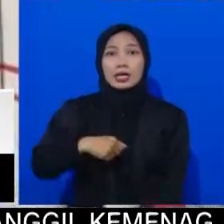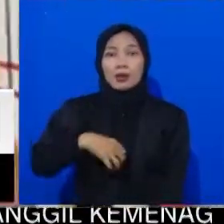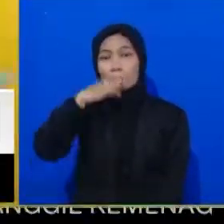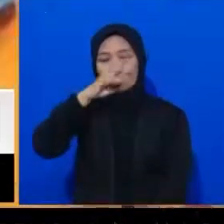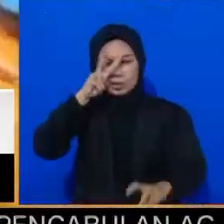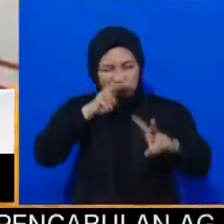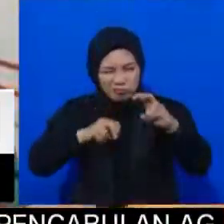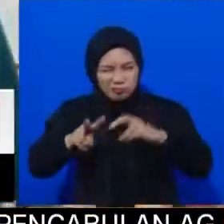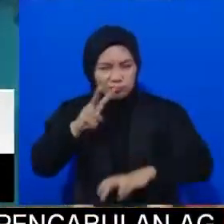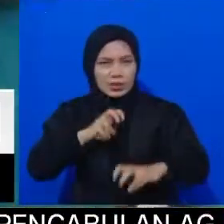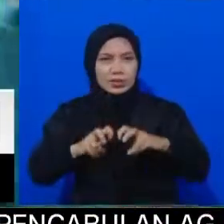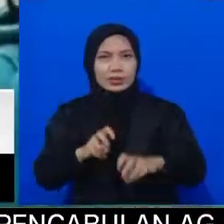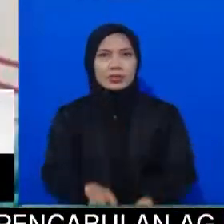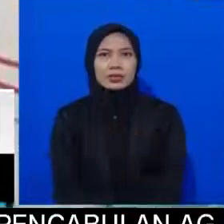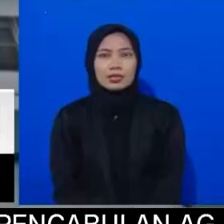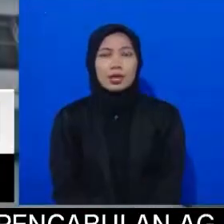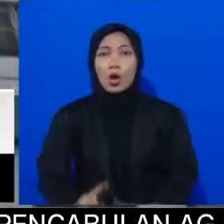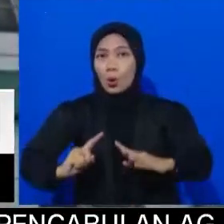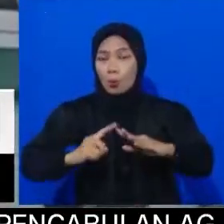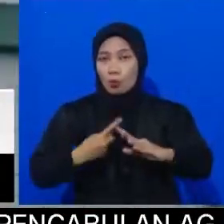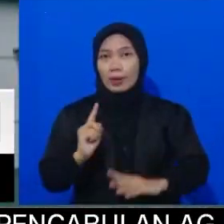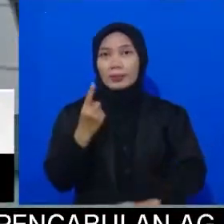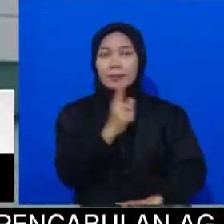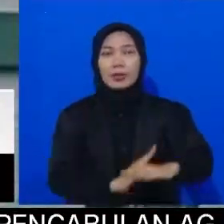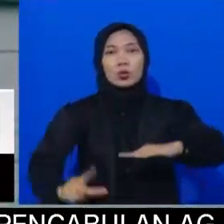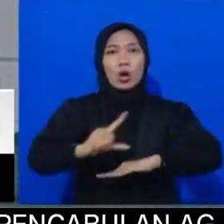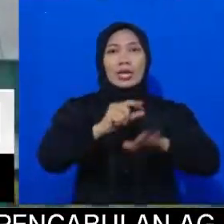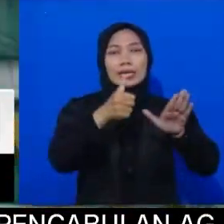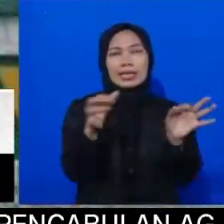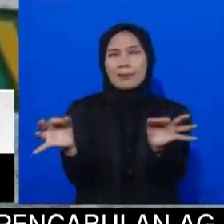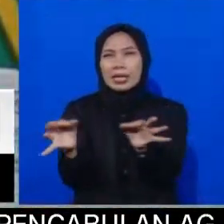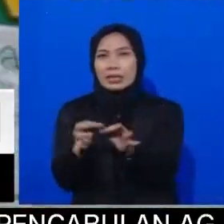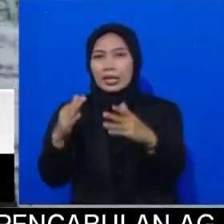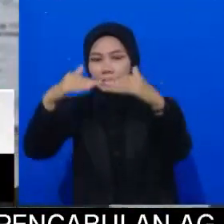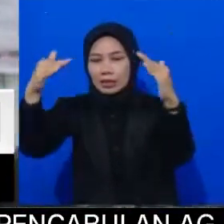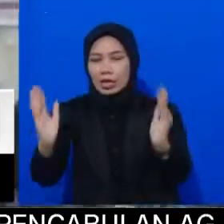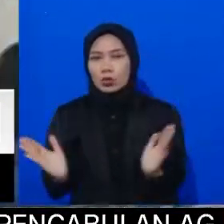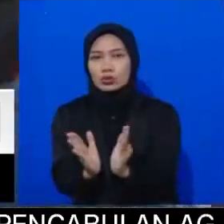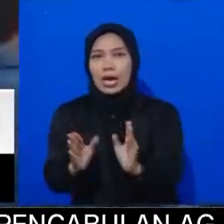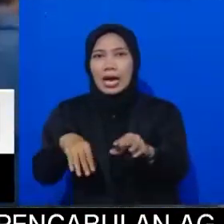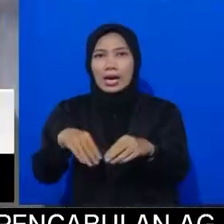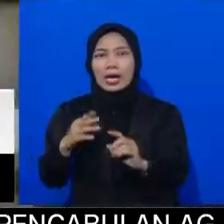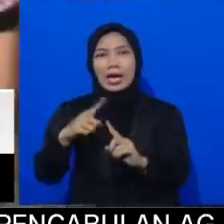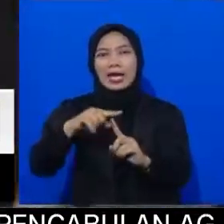penyelidikan. Titik kebakaran di lantai 6 bangunan tersebut berada di dekat gudang penyimpanan tisu.